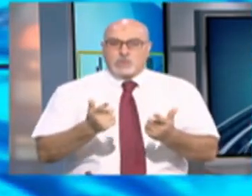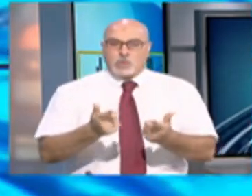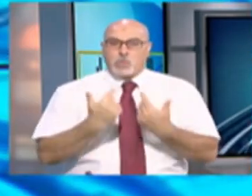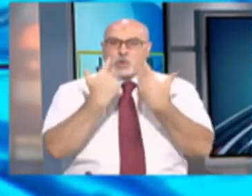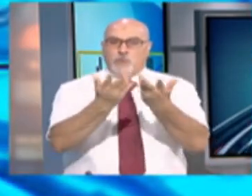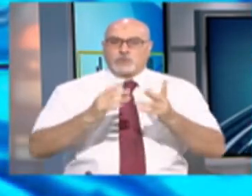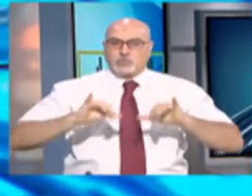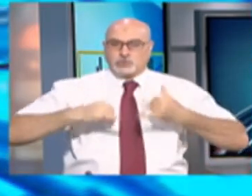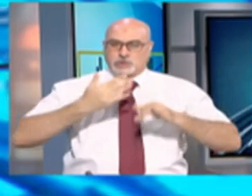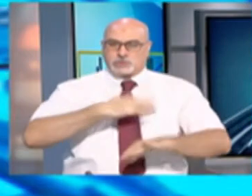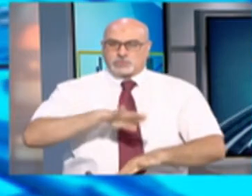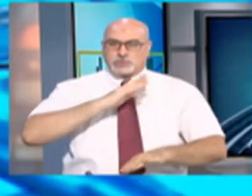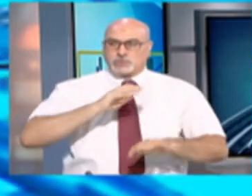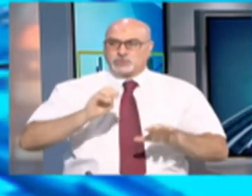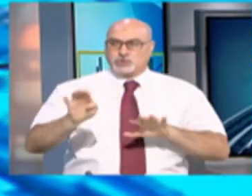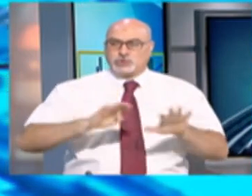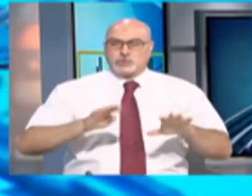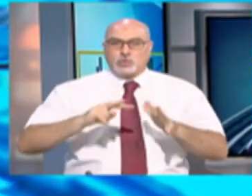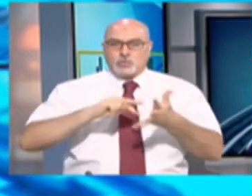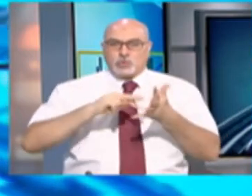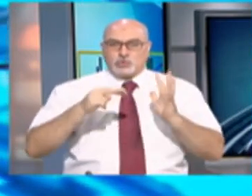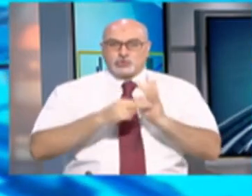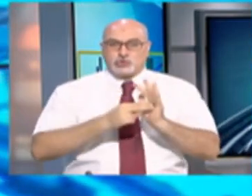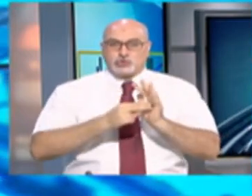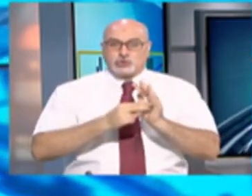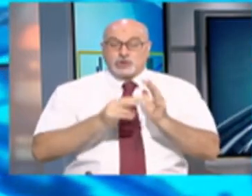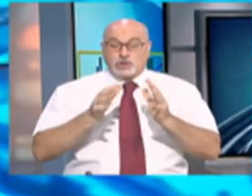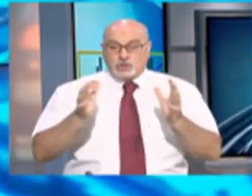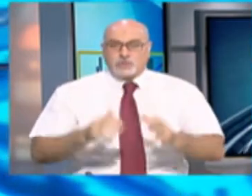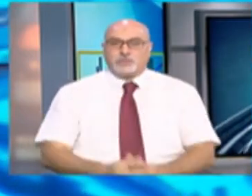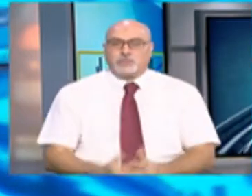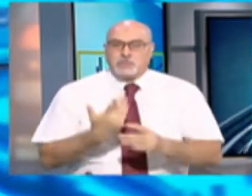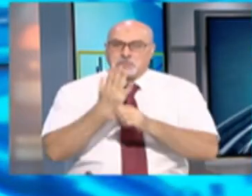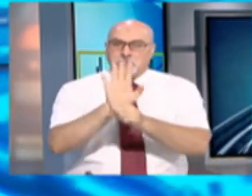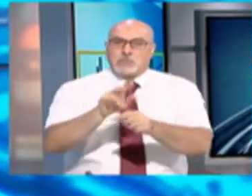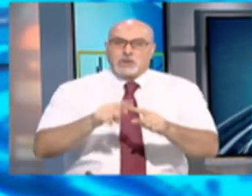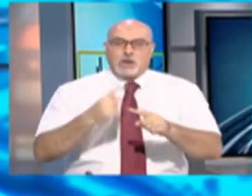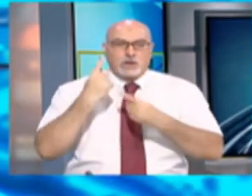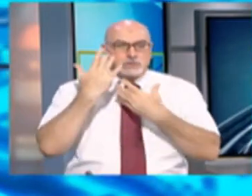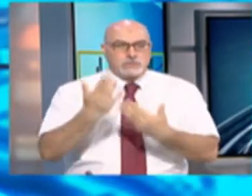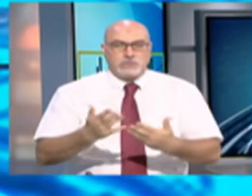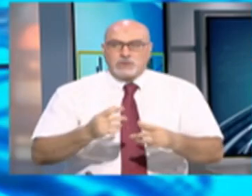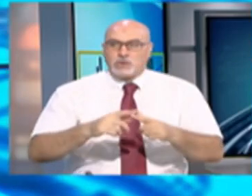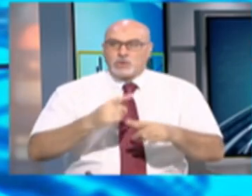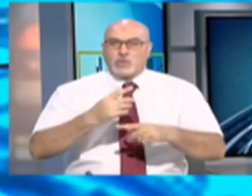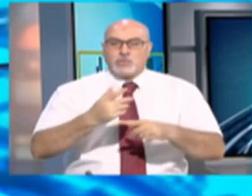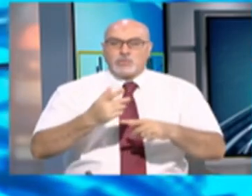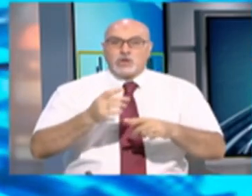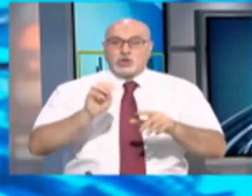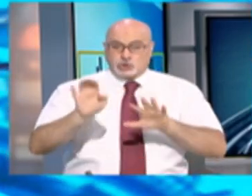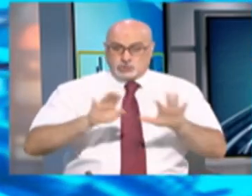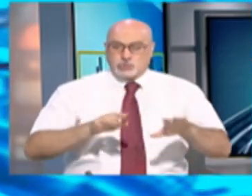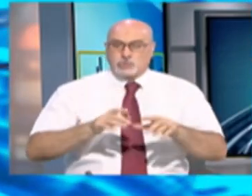الشابة مسؤولية إدارة المشاريع الكبرى، مبرزا أهمية الالتزام بصيانة المنشأة داعيا